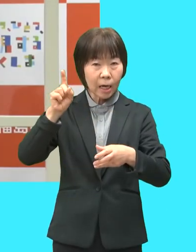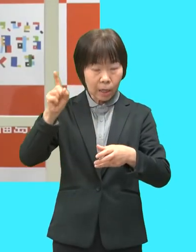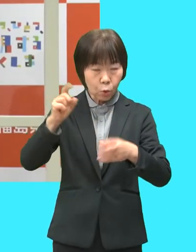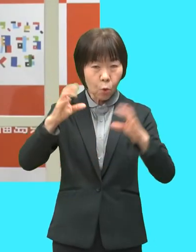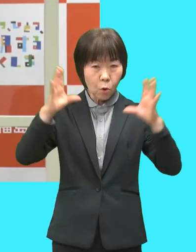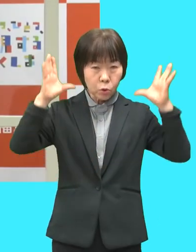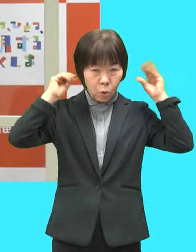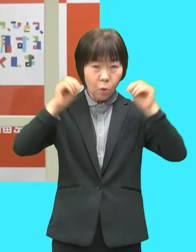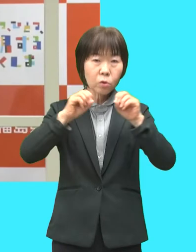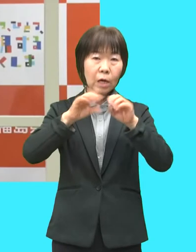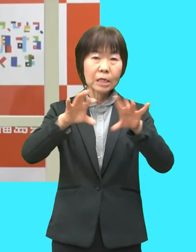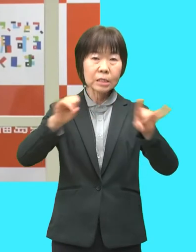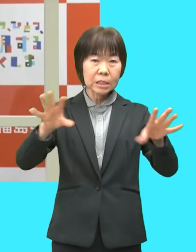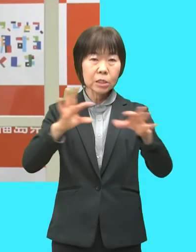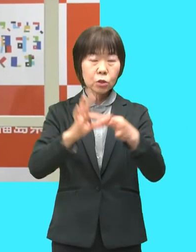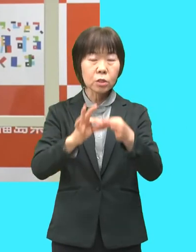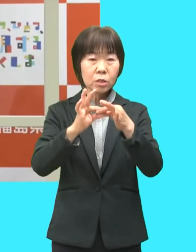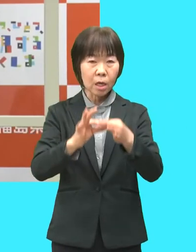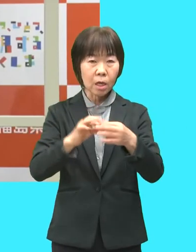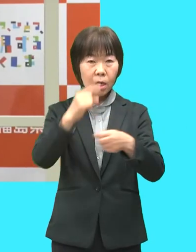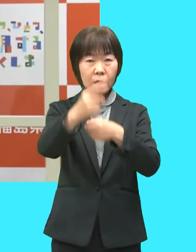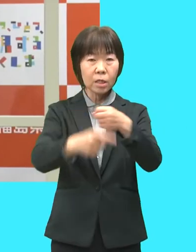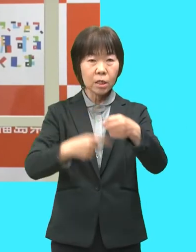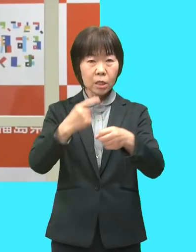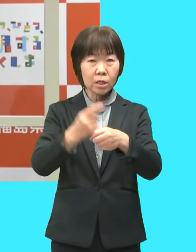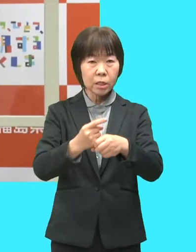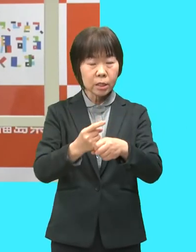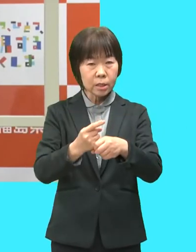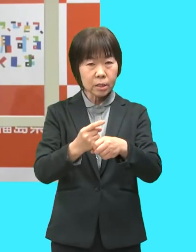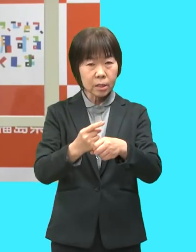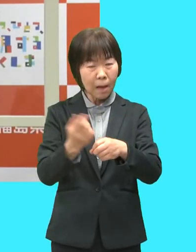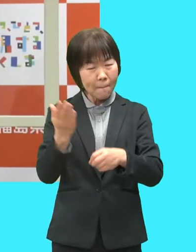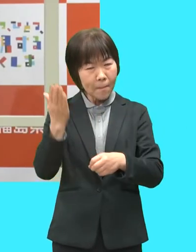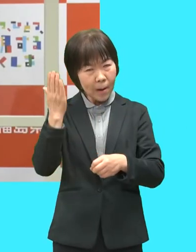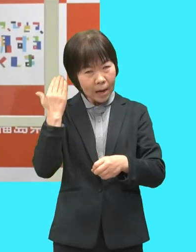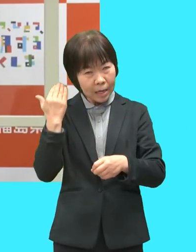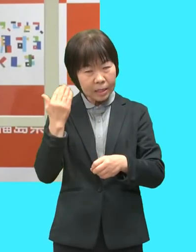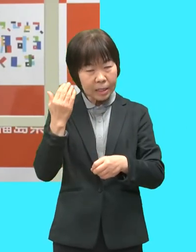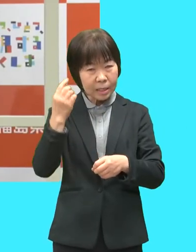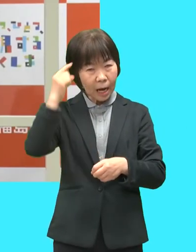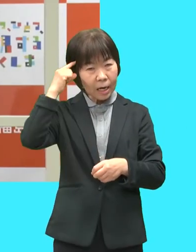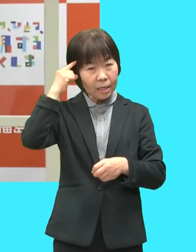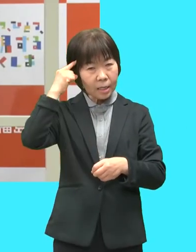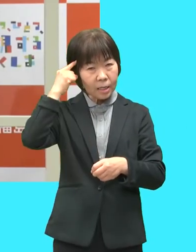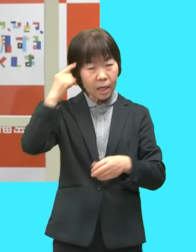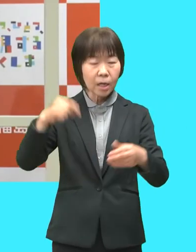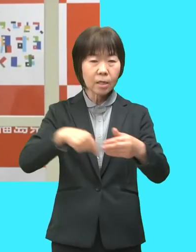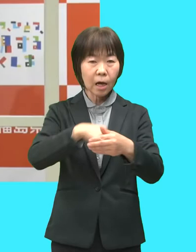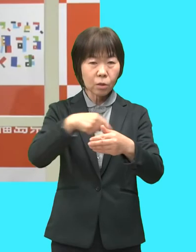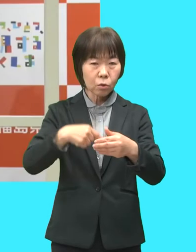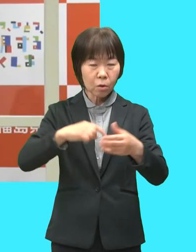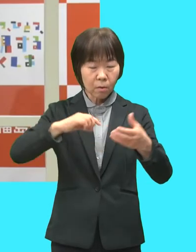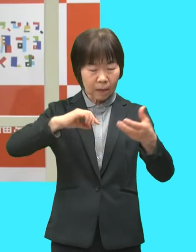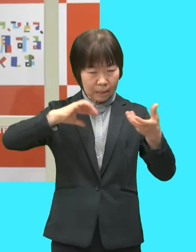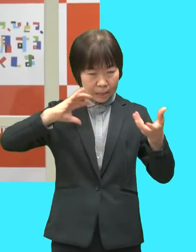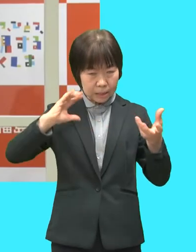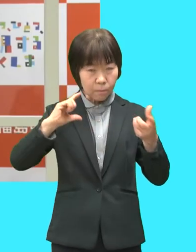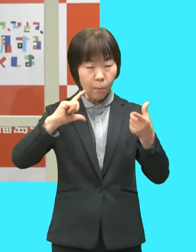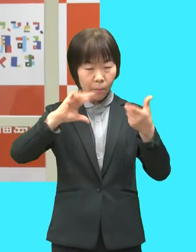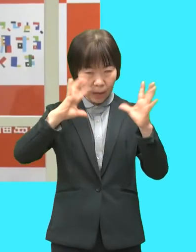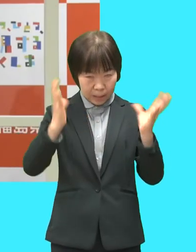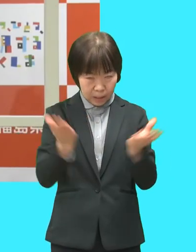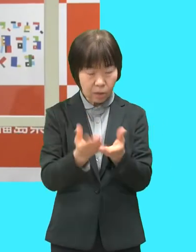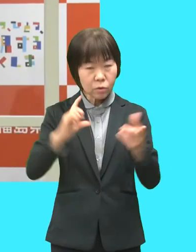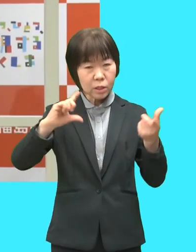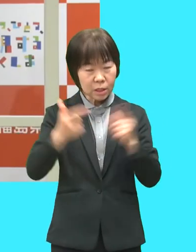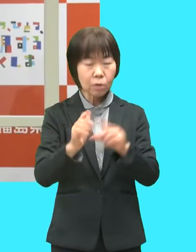信についてであります。1年以上前に想定していたものとは全く異なる状況になっております。